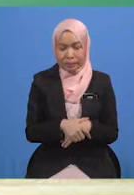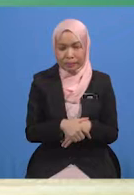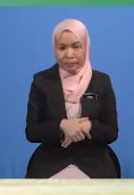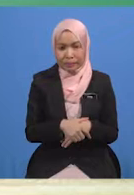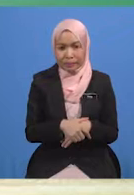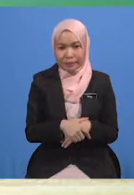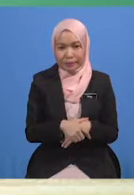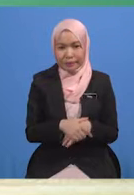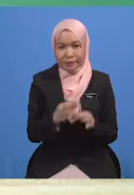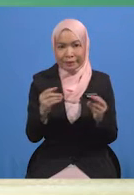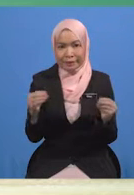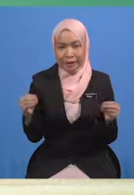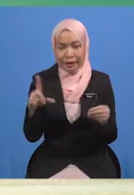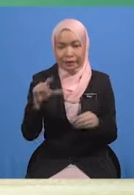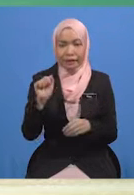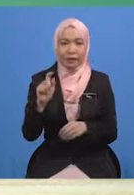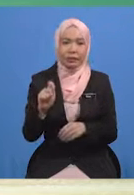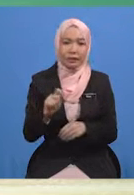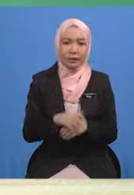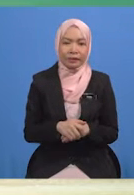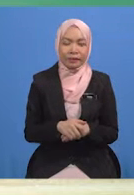Jawapannya, tanah liat.